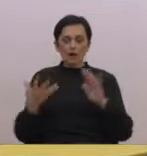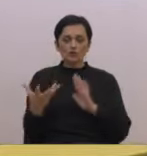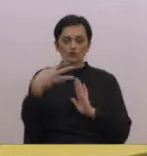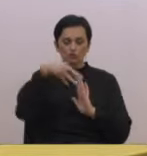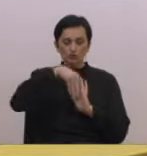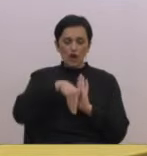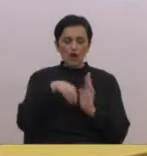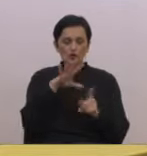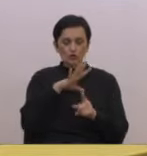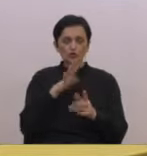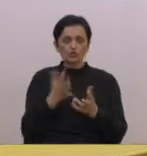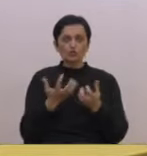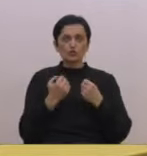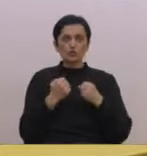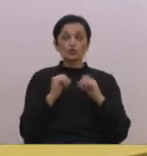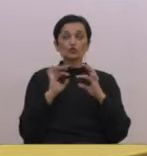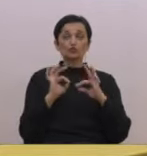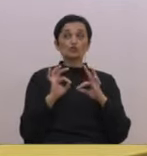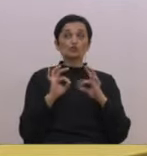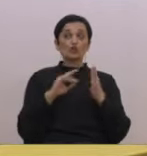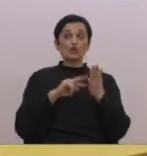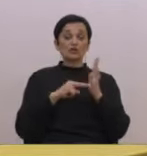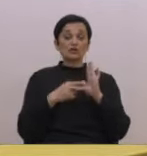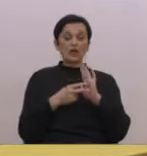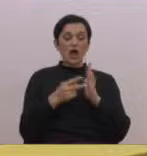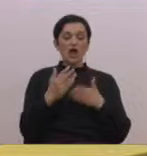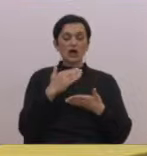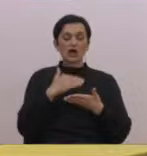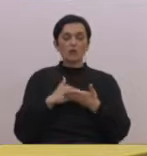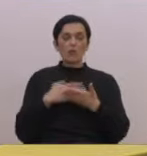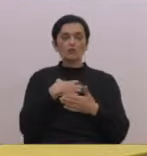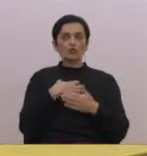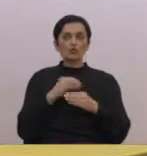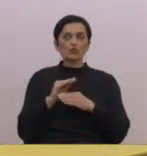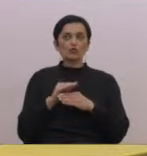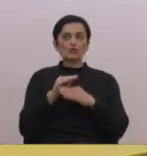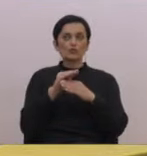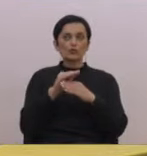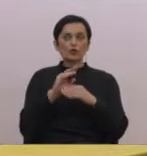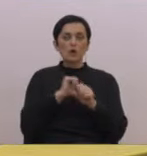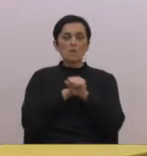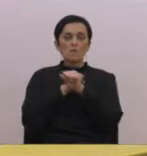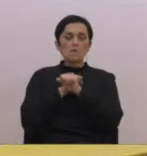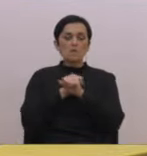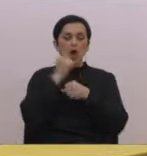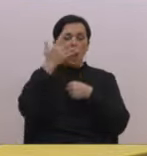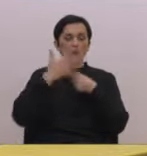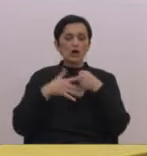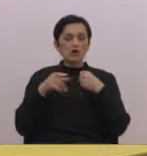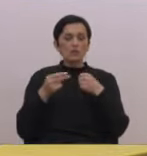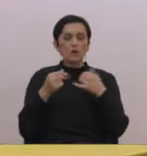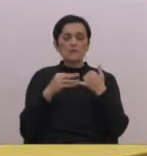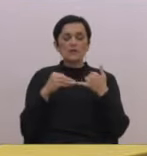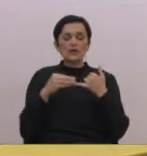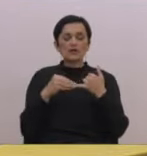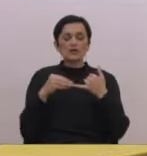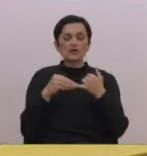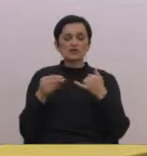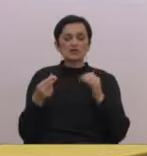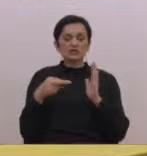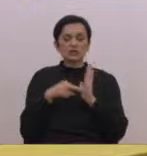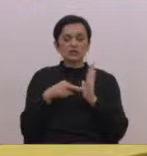მიღებული. Სწორი დაგმარების შედეგად მნიშვნელოვნად გაიზარდა მიმზიდველობა ბახმაროში, გაიზარდა ასევე მიწის ღირებულება,